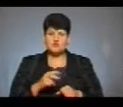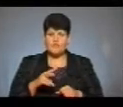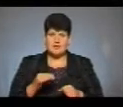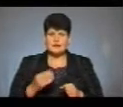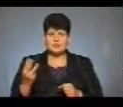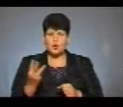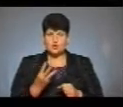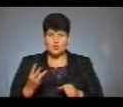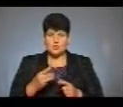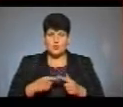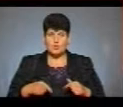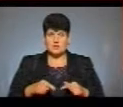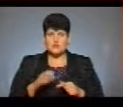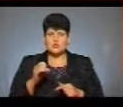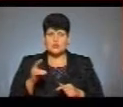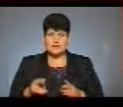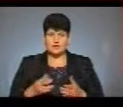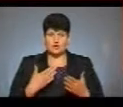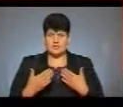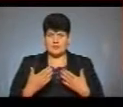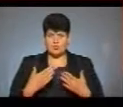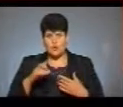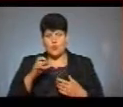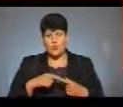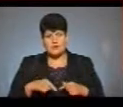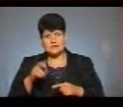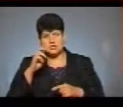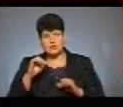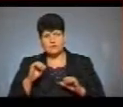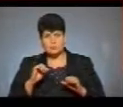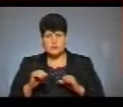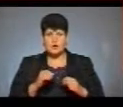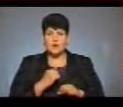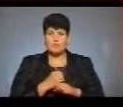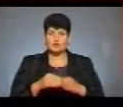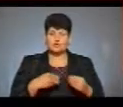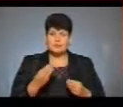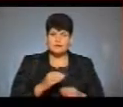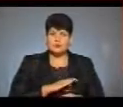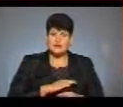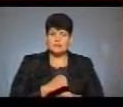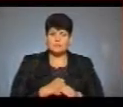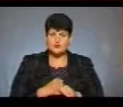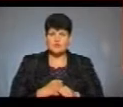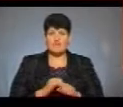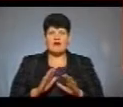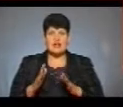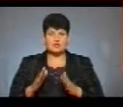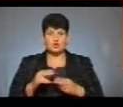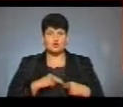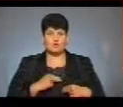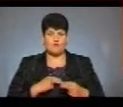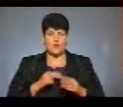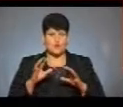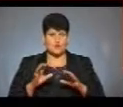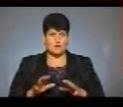органи соціального діалогу, органи державного управління, роботодавці і профспілки, які напрацьовували варіант Трудового кодексу. Ми